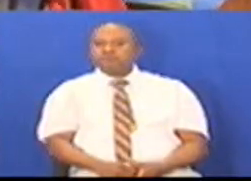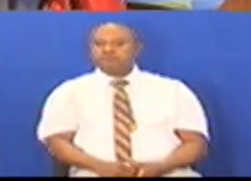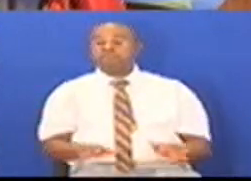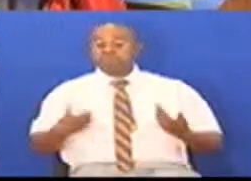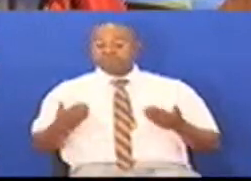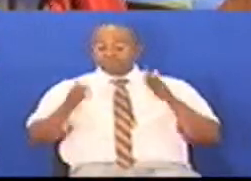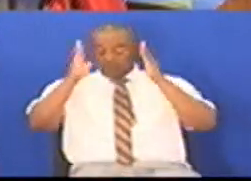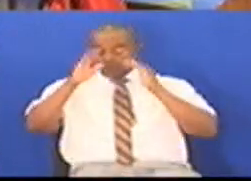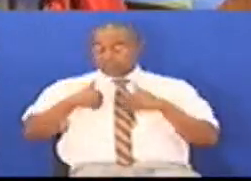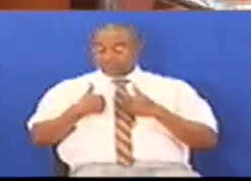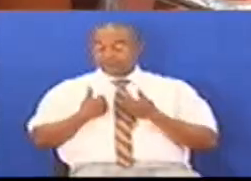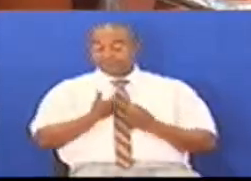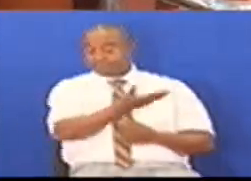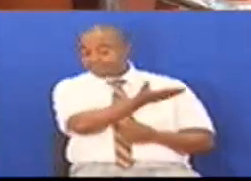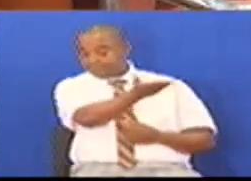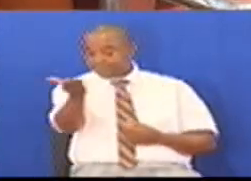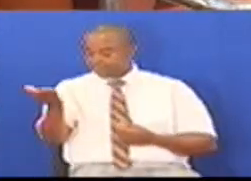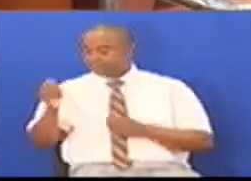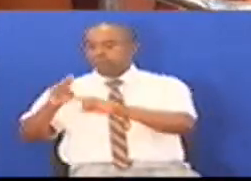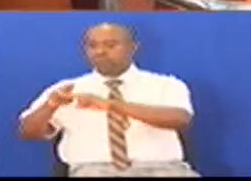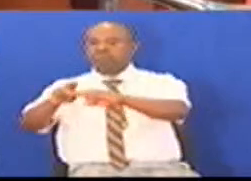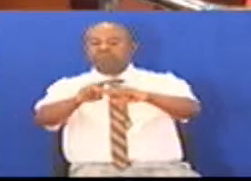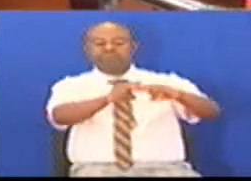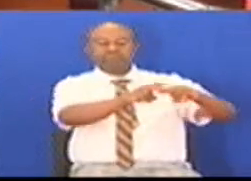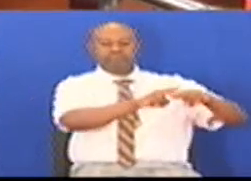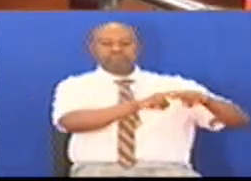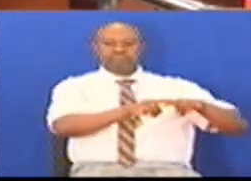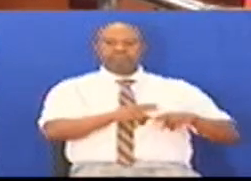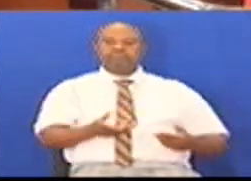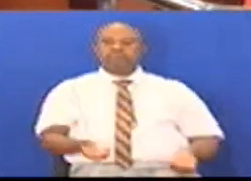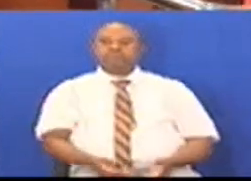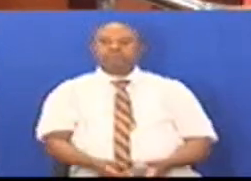Waheshimiwa wabunge, naomba tukae.